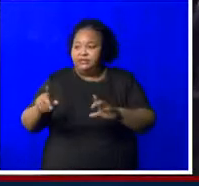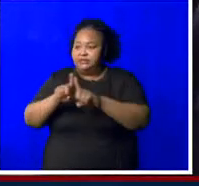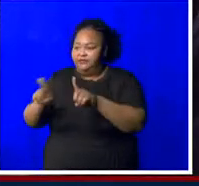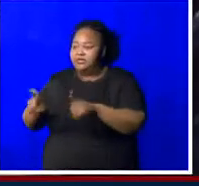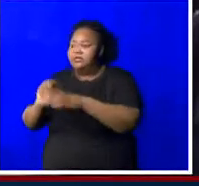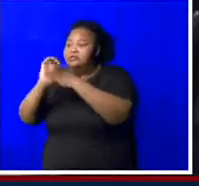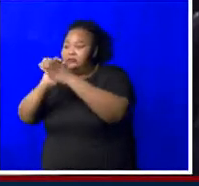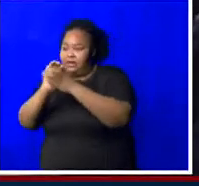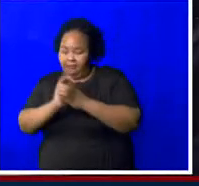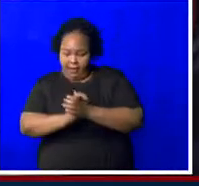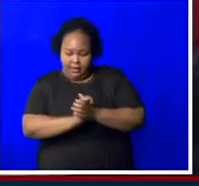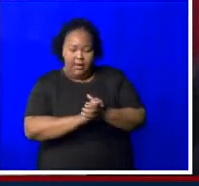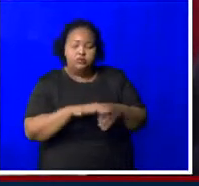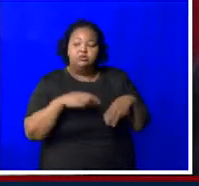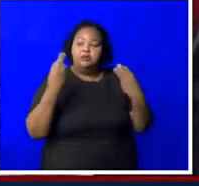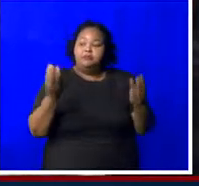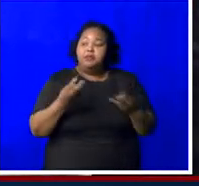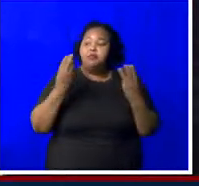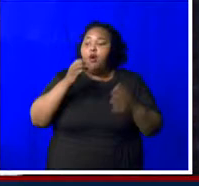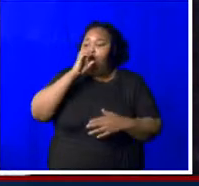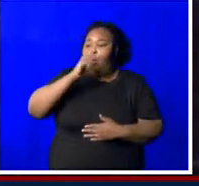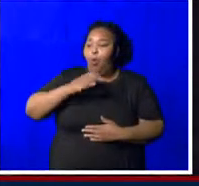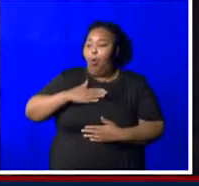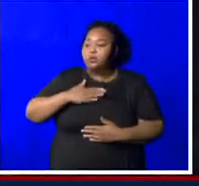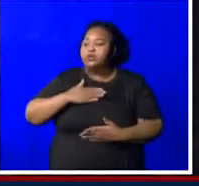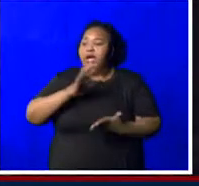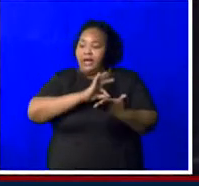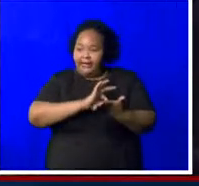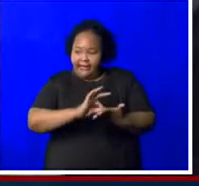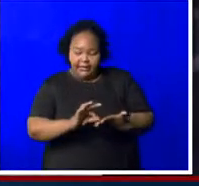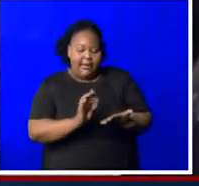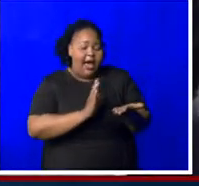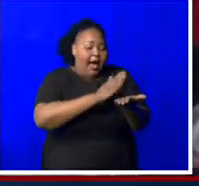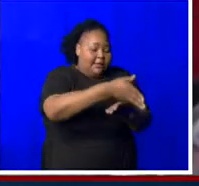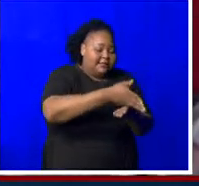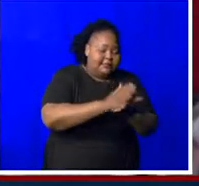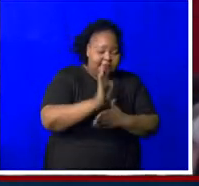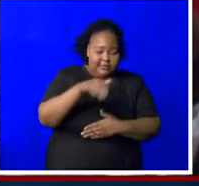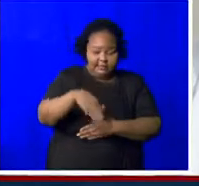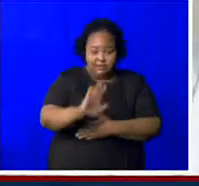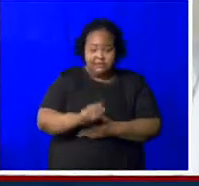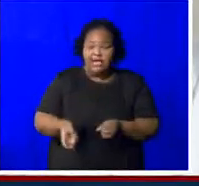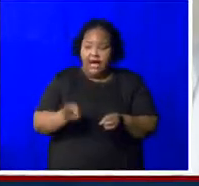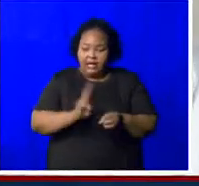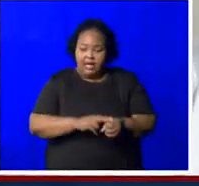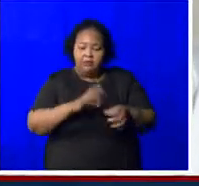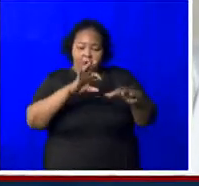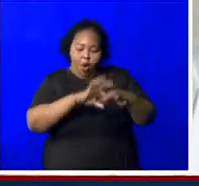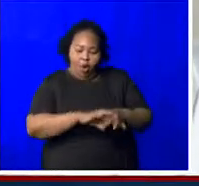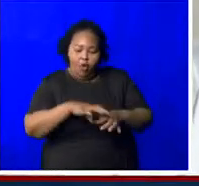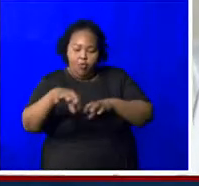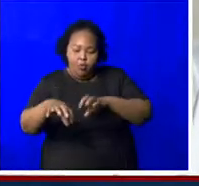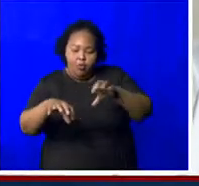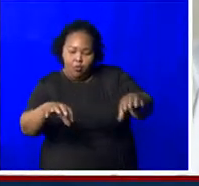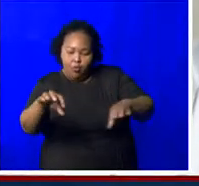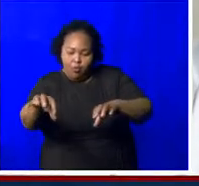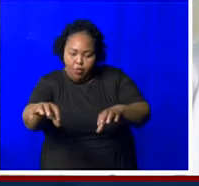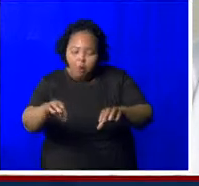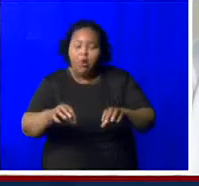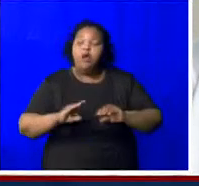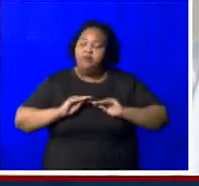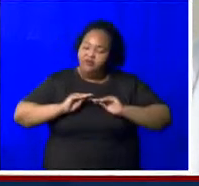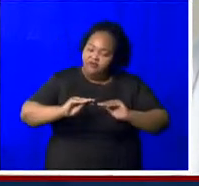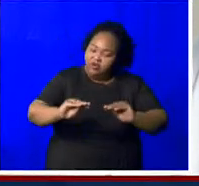sokuthi sive sithole emanti lahlandekile nekufundzisa ukuthi lapho emakhaya la sihlala khona. As make sure ukuthi